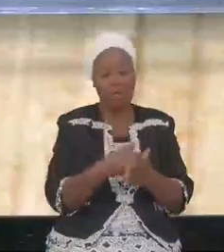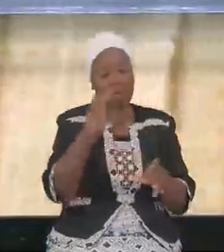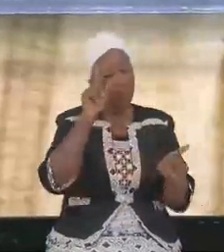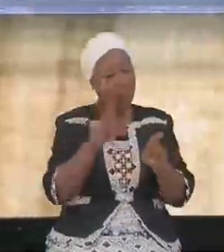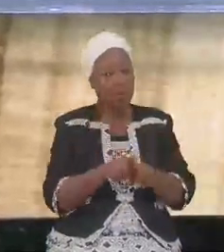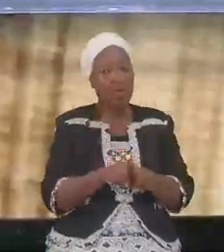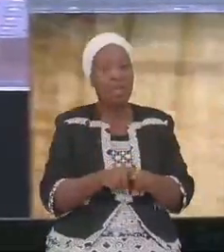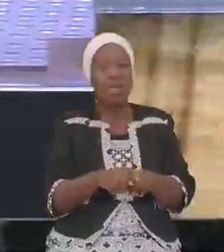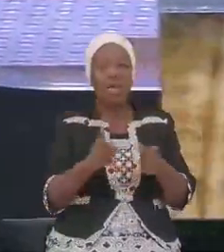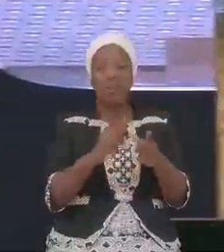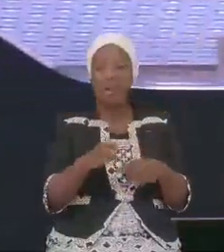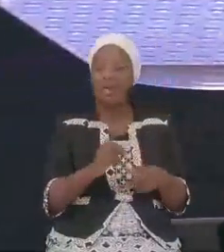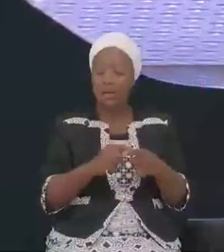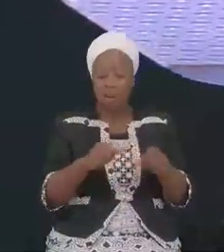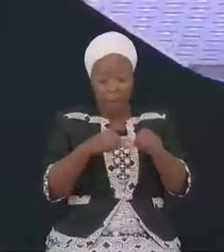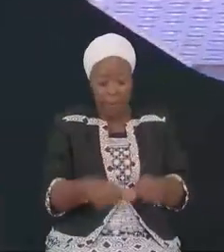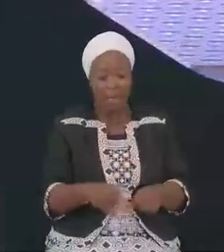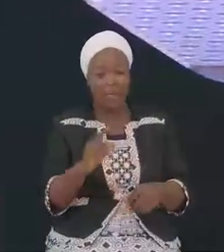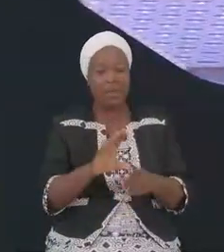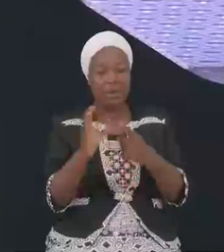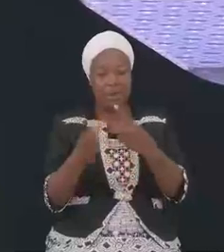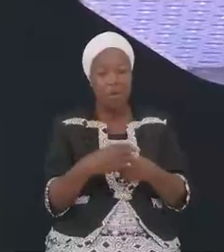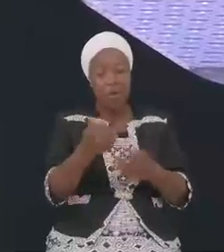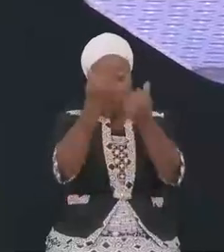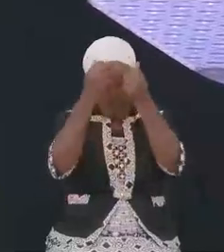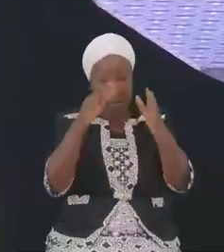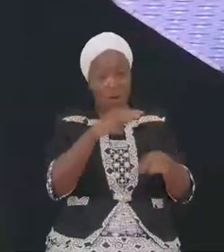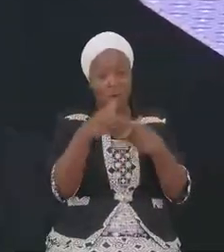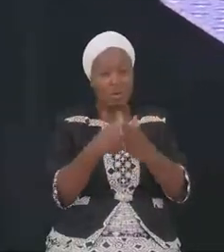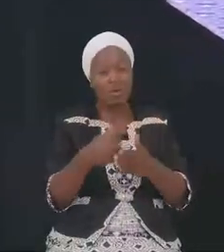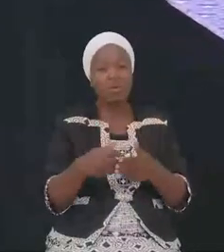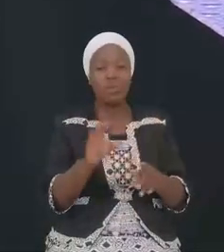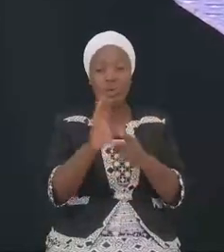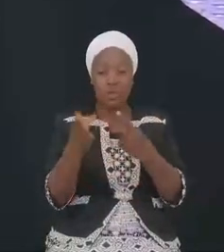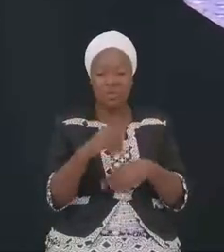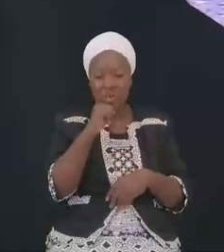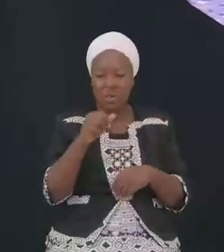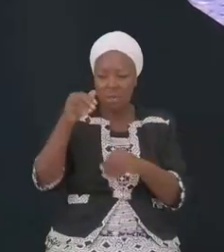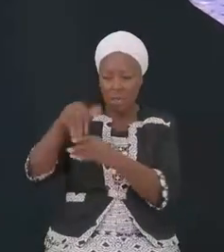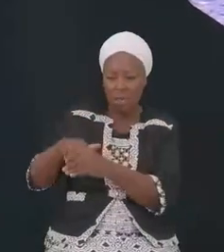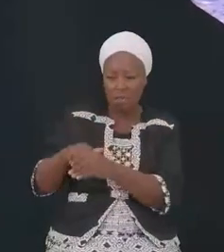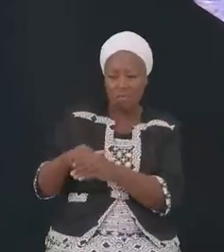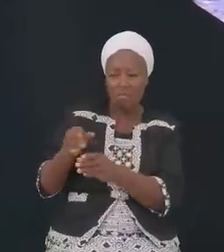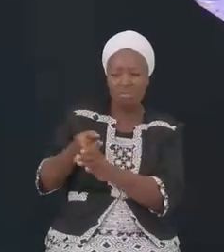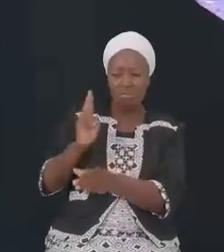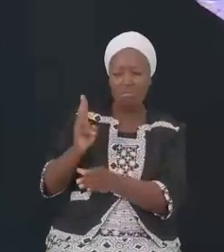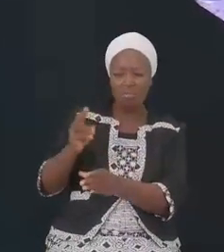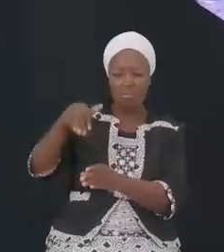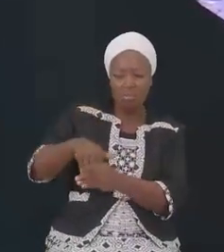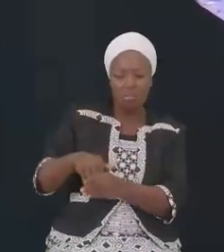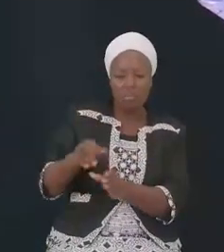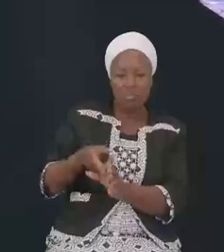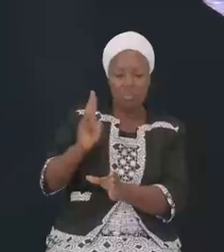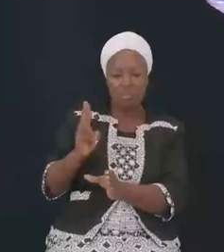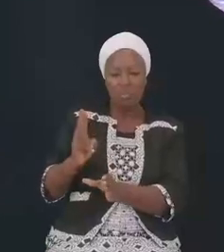et vous venez selon les conditions de la nouvelle alliance, vous n'êtes pas là, un peu dedans, un peu dehors, tu es ici,